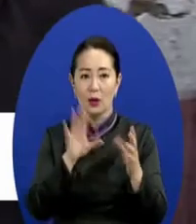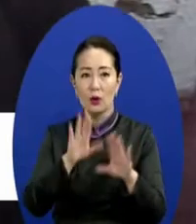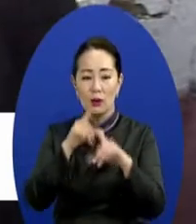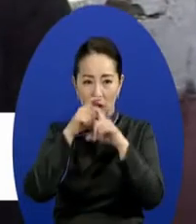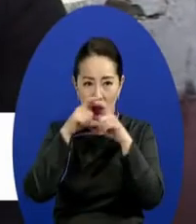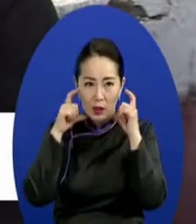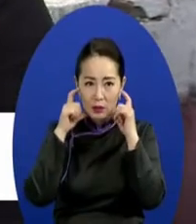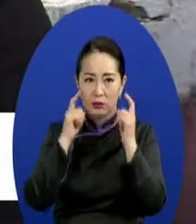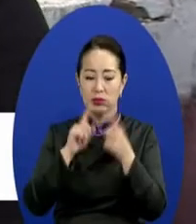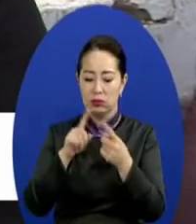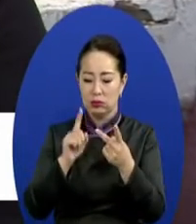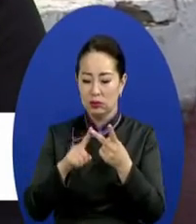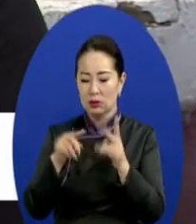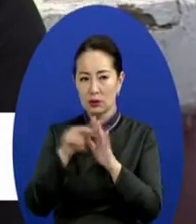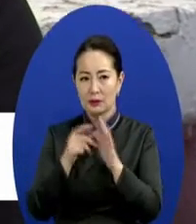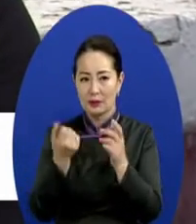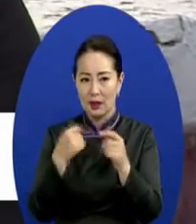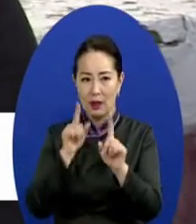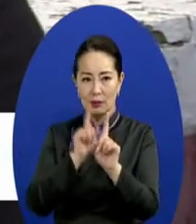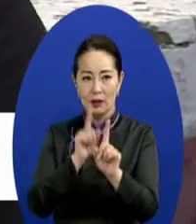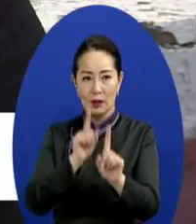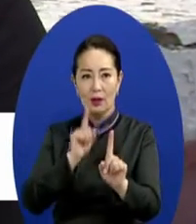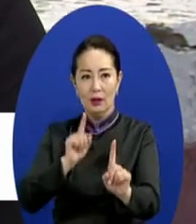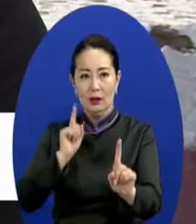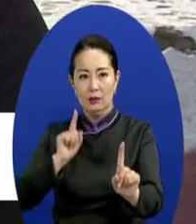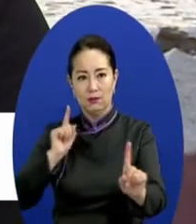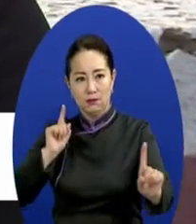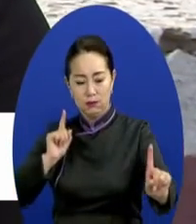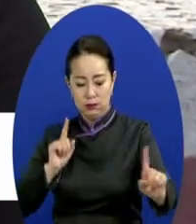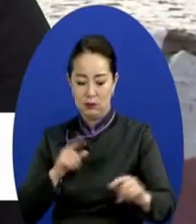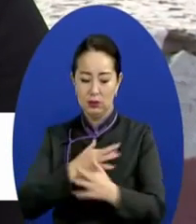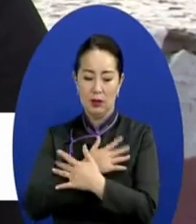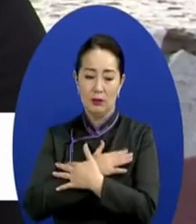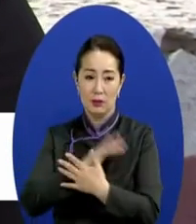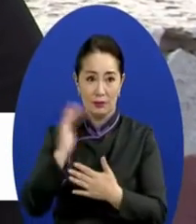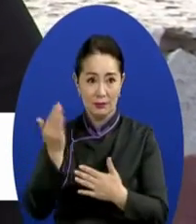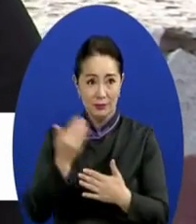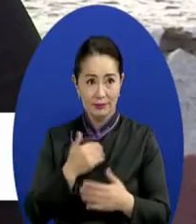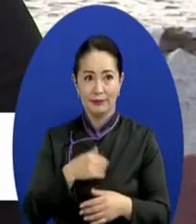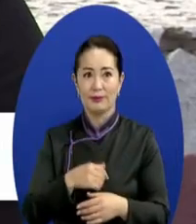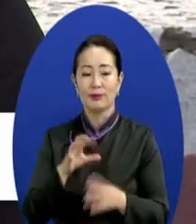хаалтыг зөөж, за тодорхой дэглэмийн дор зай хооронд хүн хоорондын зайг баримталж амарсан байгаамаа бид